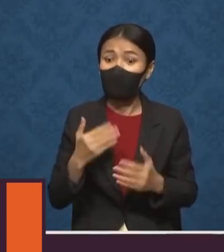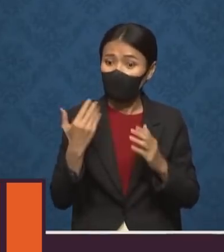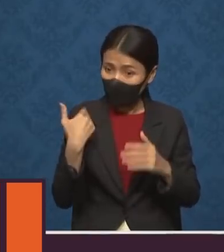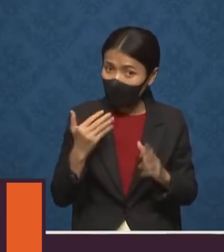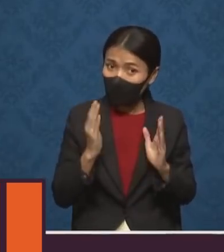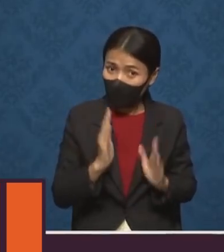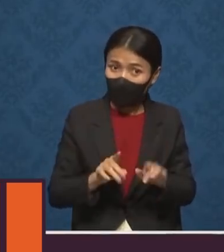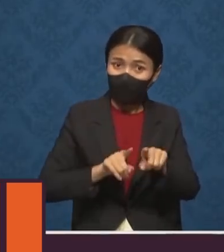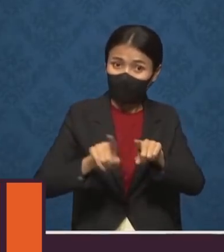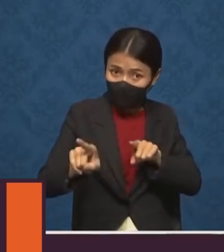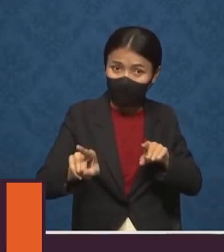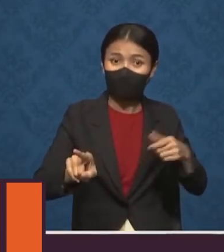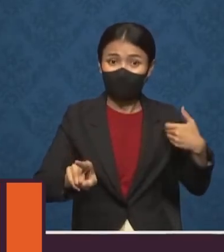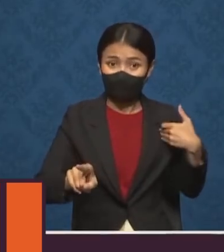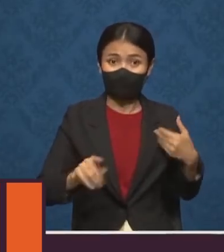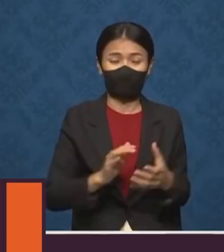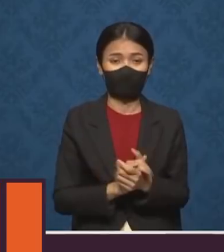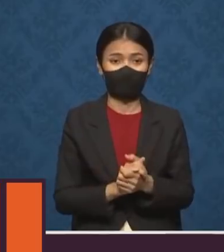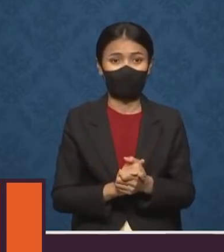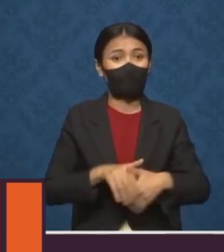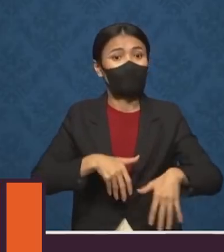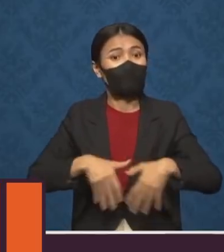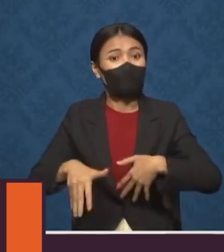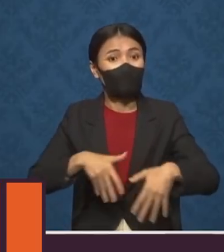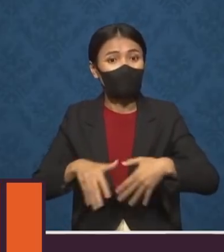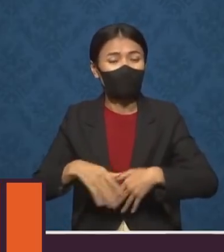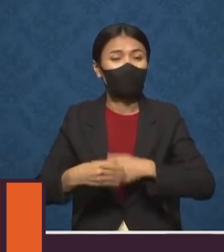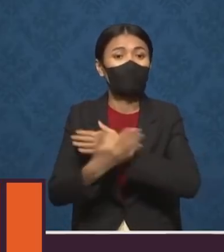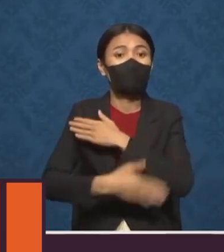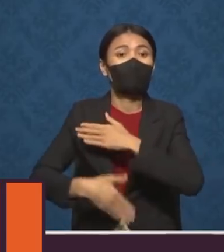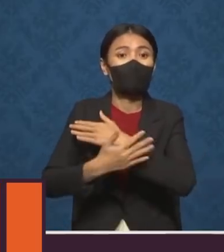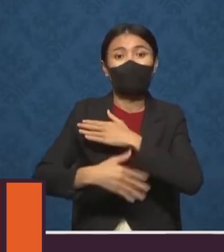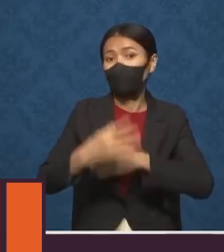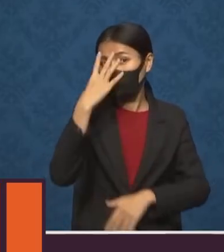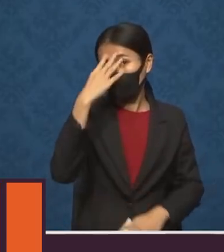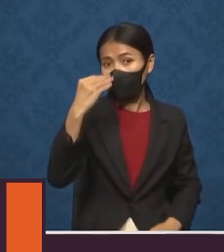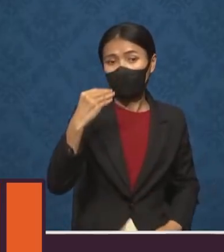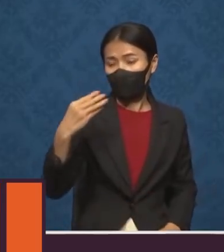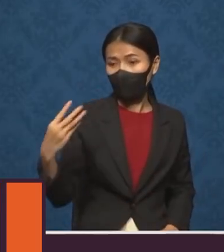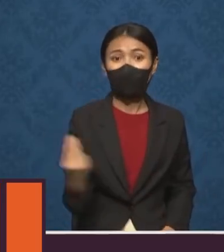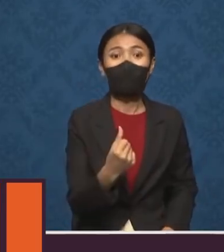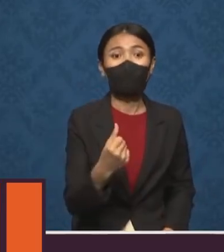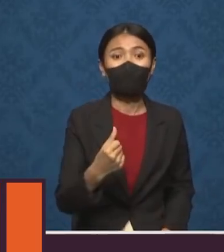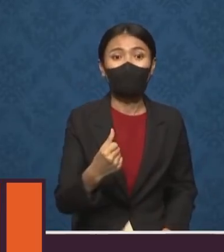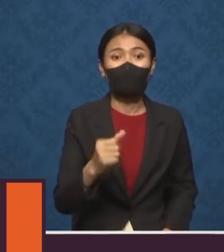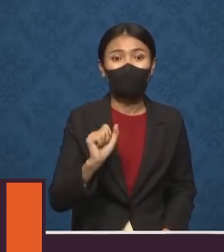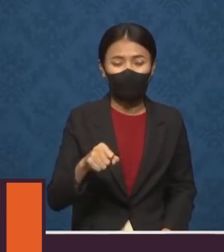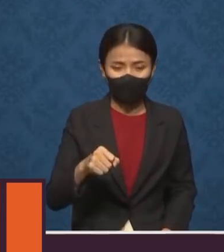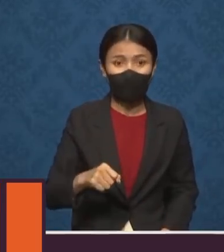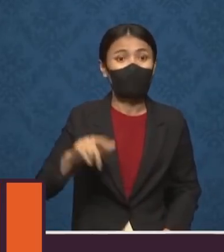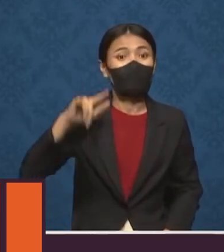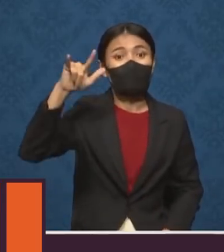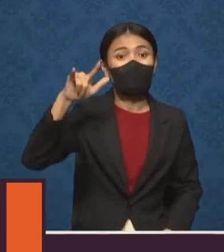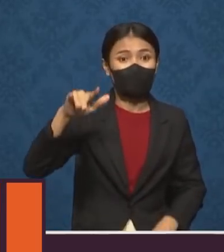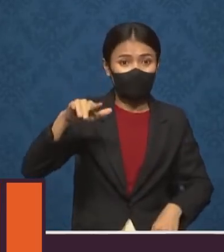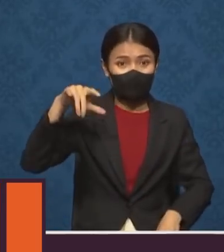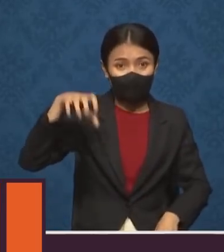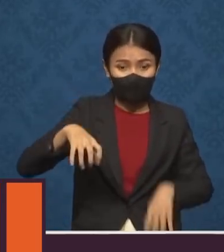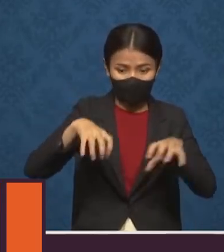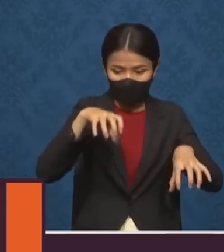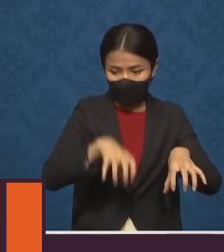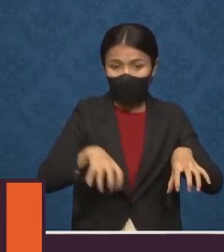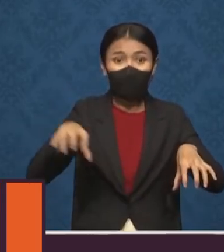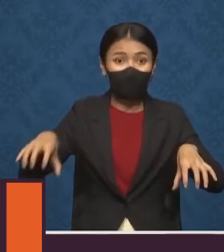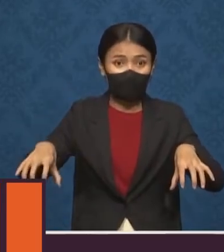มีพี่น้องประชาชนที่อยู่ในริมทางมีไฟความเร็วสูงเชื่อม 3สนามบินตั้งแต่กรุงเทพฯ